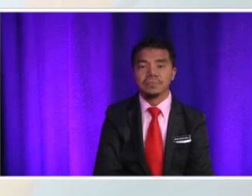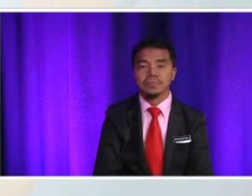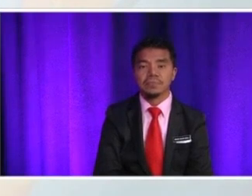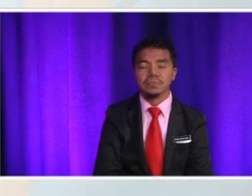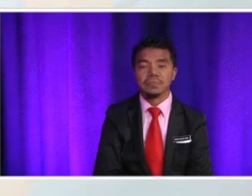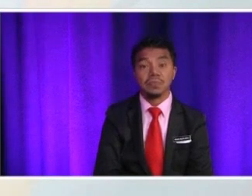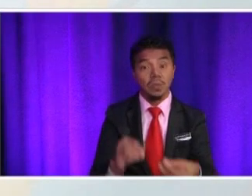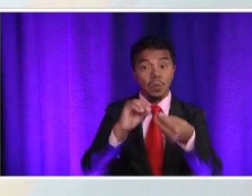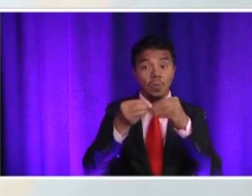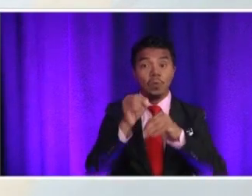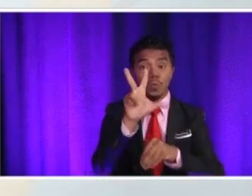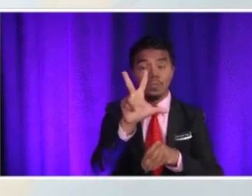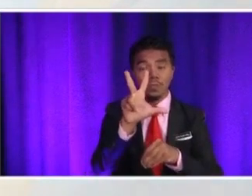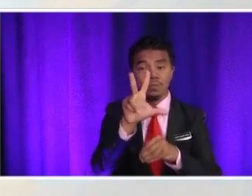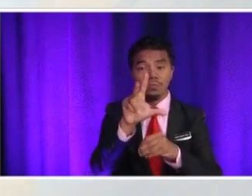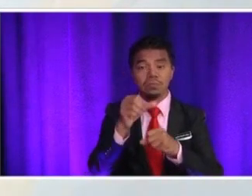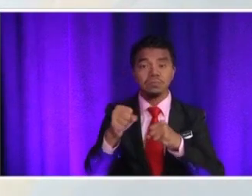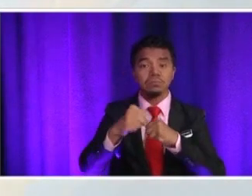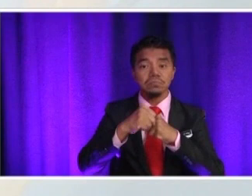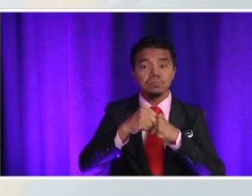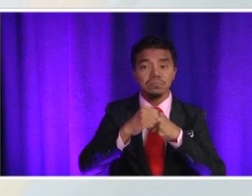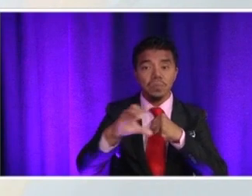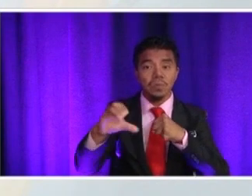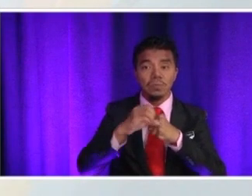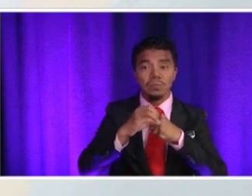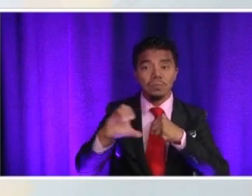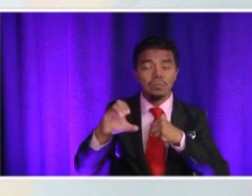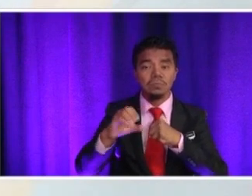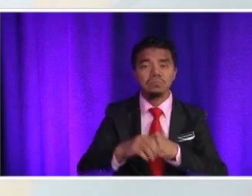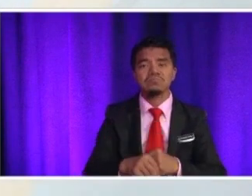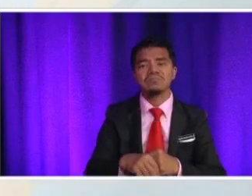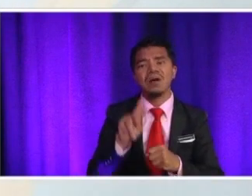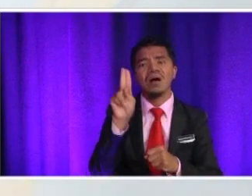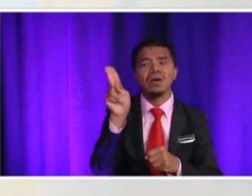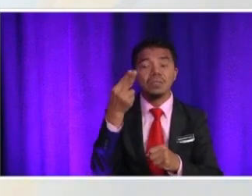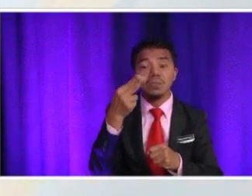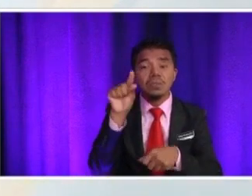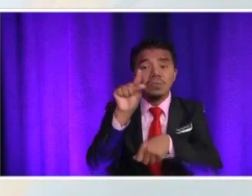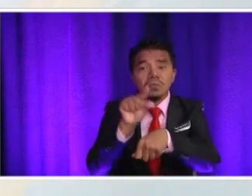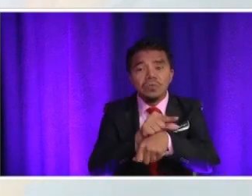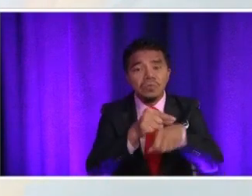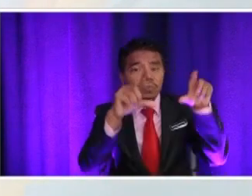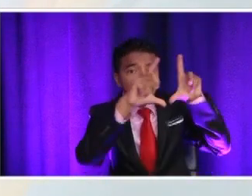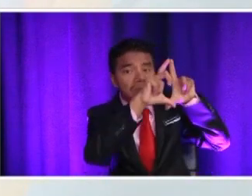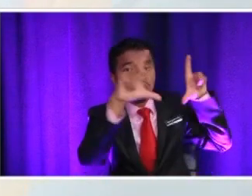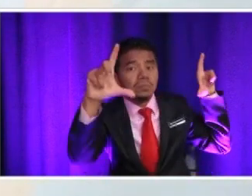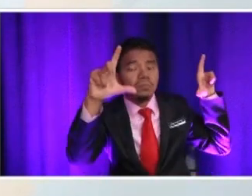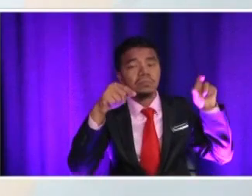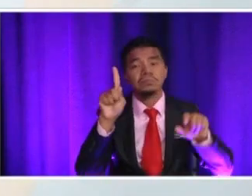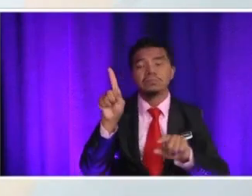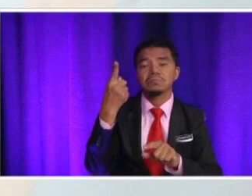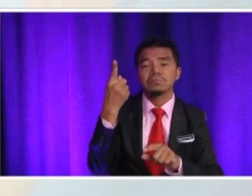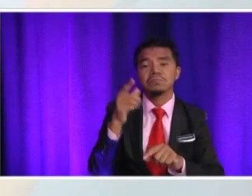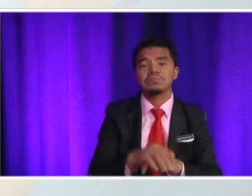Okey, nombor tiga, promosi. Iaitu dia hanya menggunakan kain rentang saja. Lepas tu promosi dia terhad